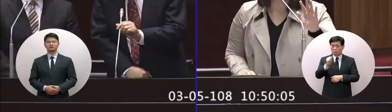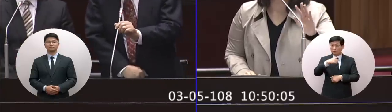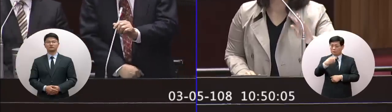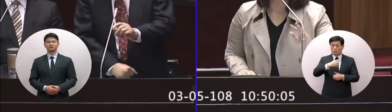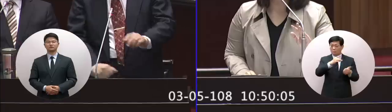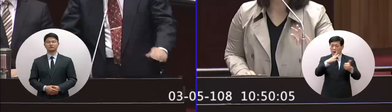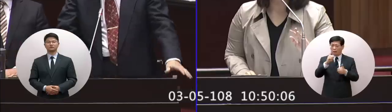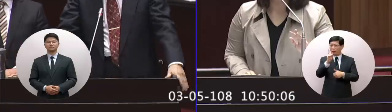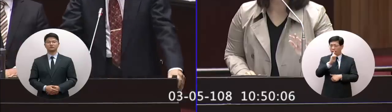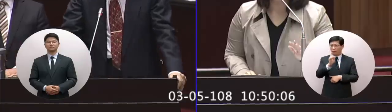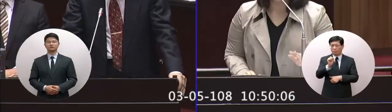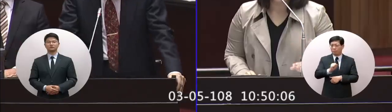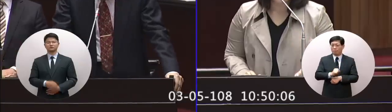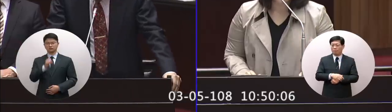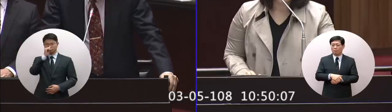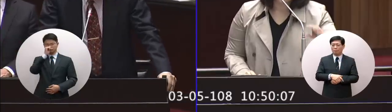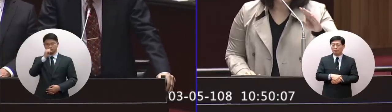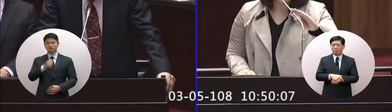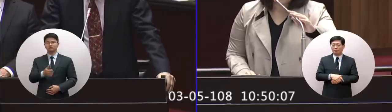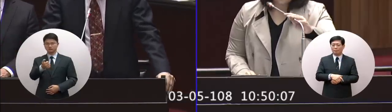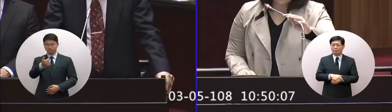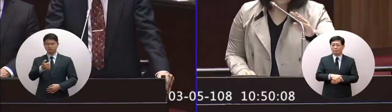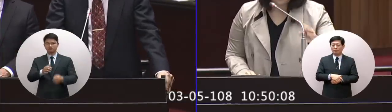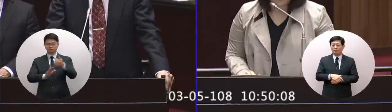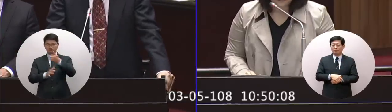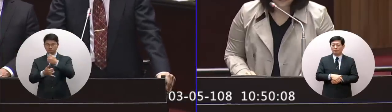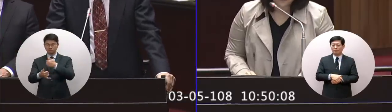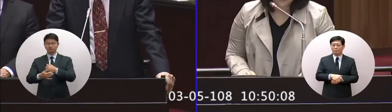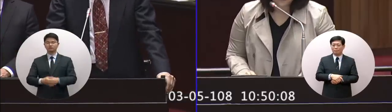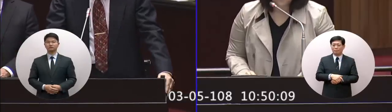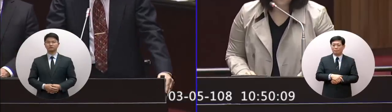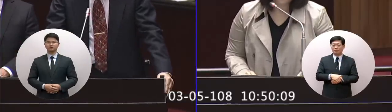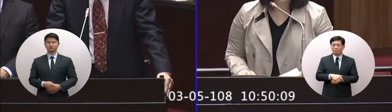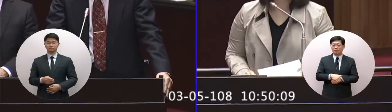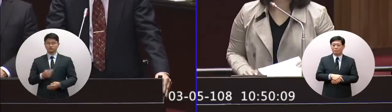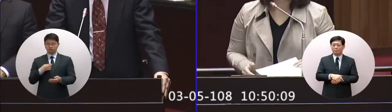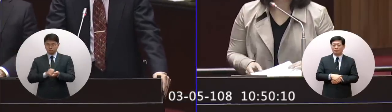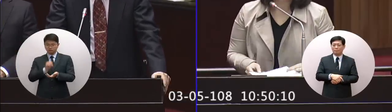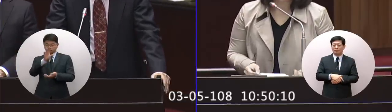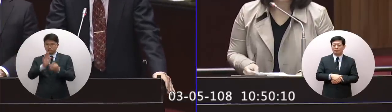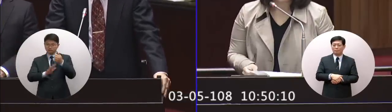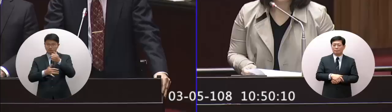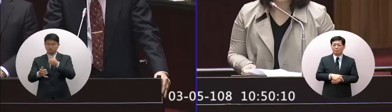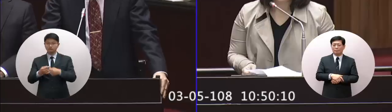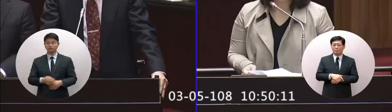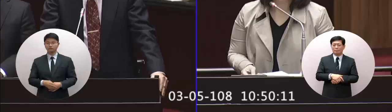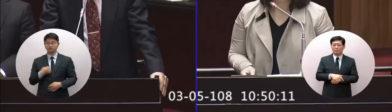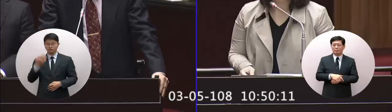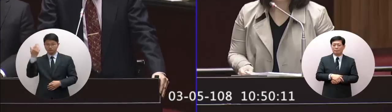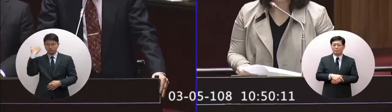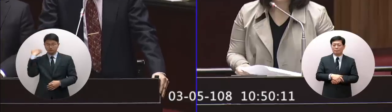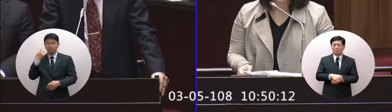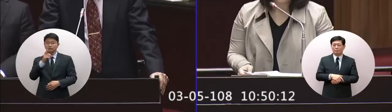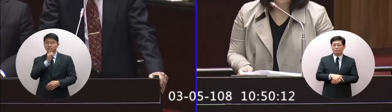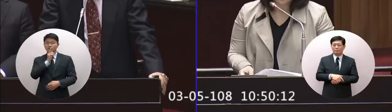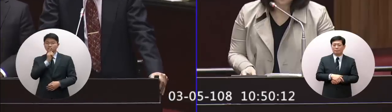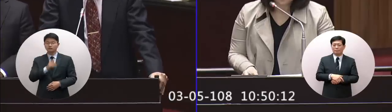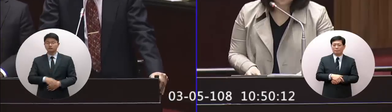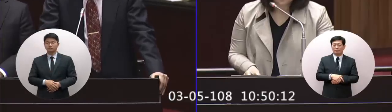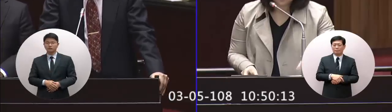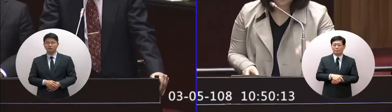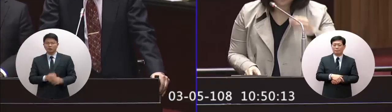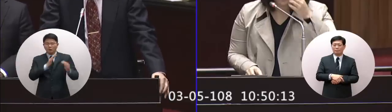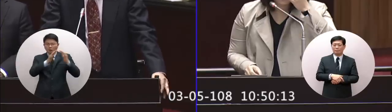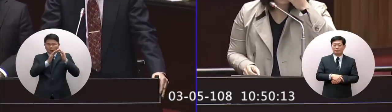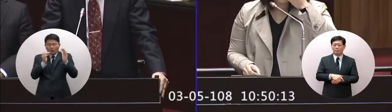找救兵了哦。 好，谢谢委员。我跟委员报告。我过去为什么讲什么是叫兵